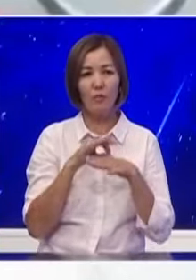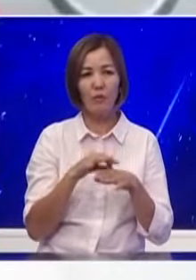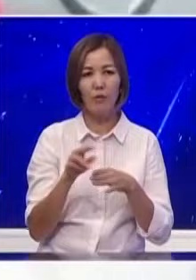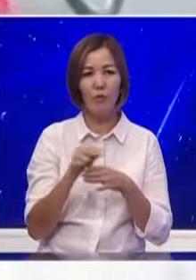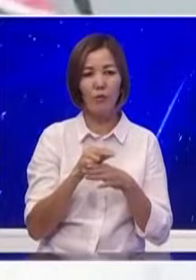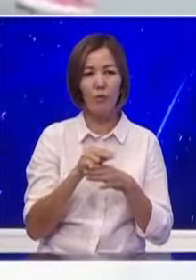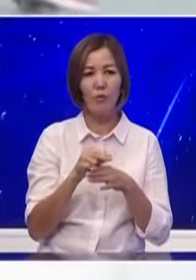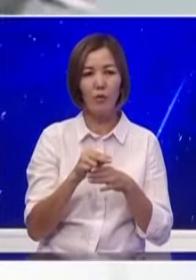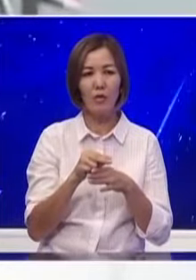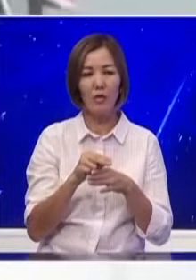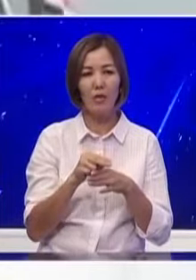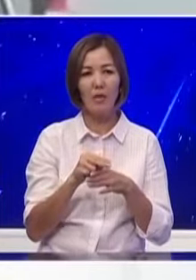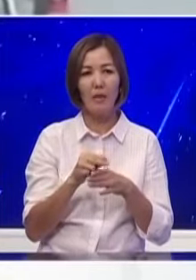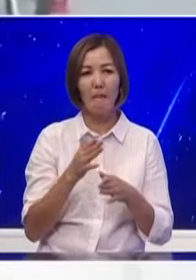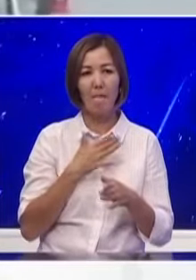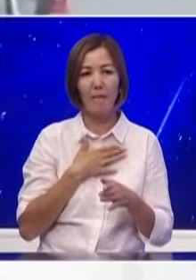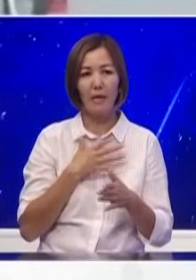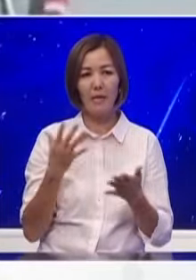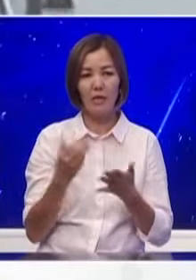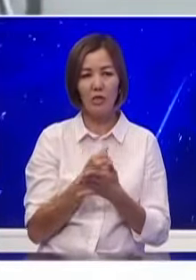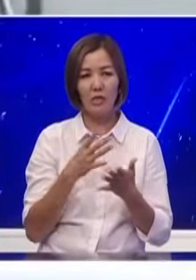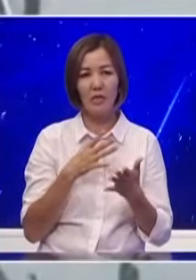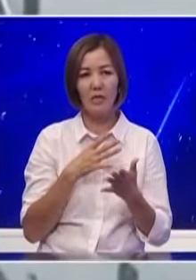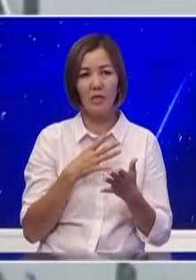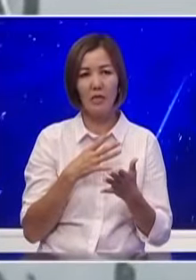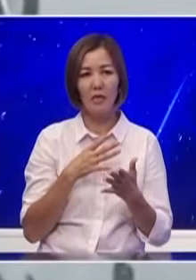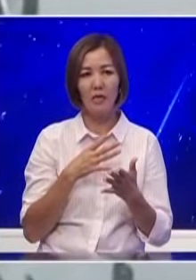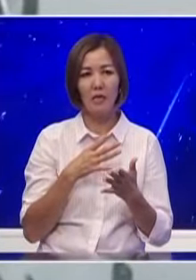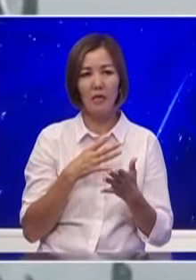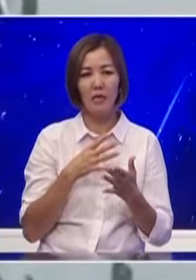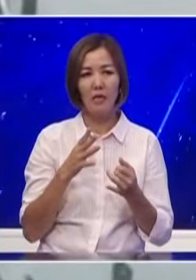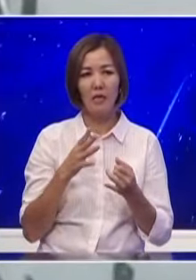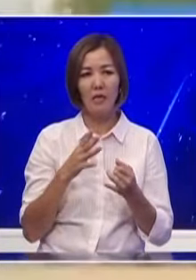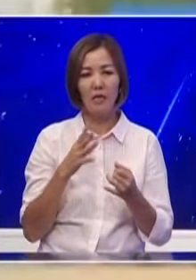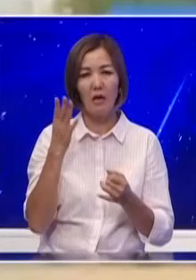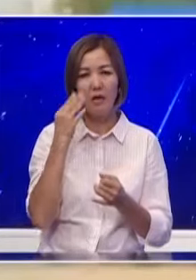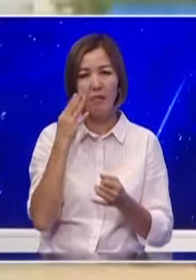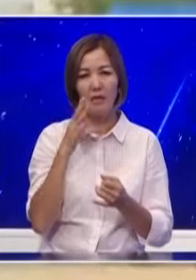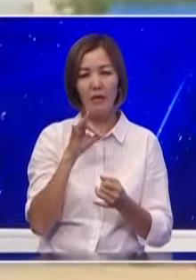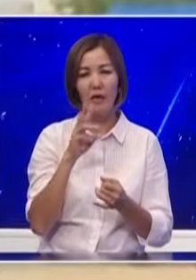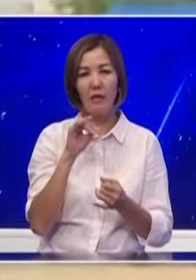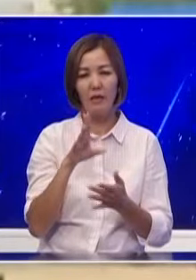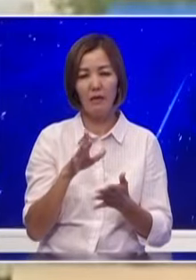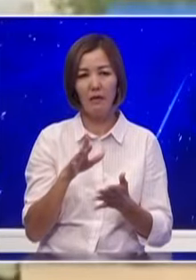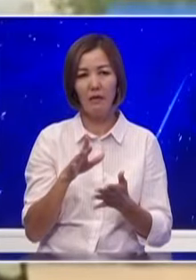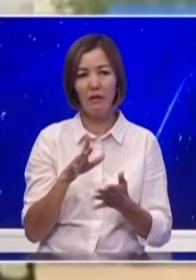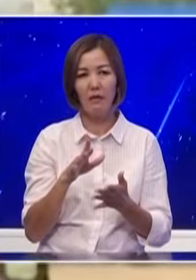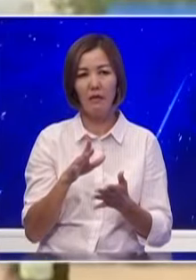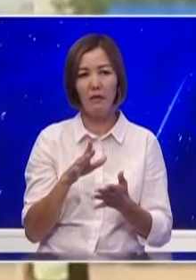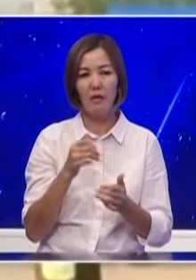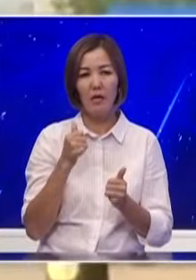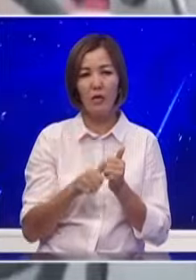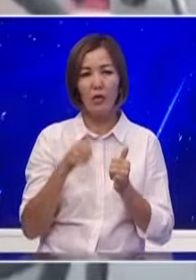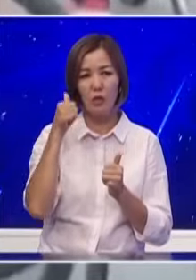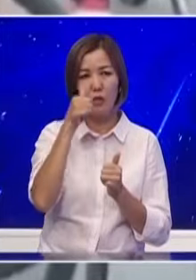ремонтные работы по нашей старой трассе. Мы нашли альтернативу. Проводим на территории Алматы-арены и промышленной индустриальной зоны города Алматы. Каждый год уровень